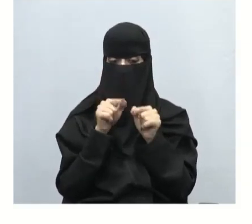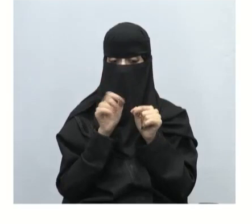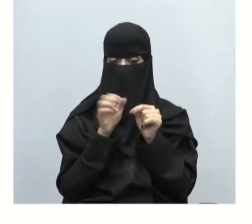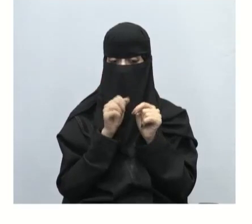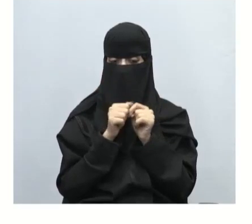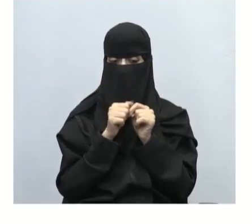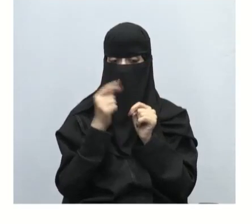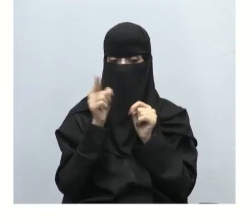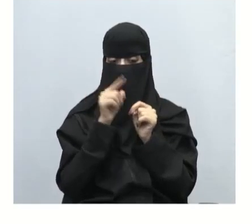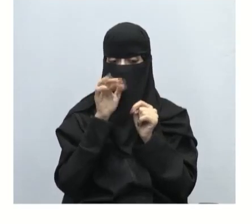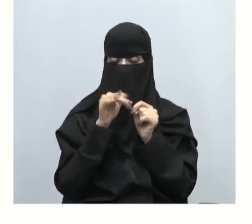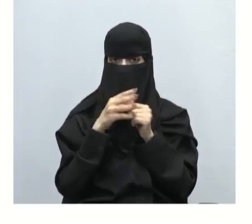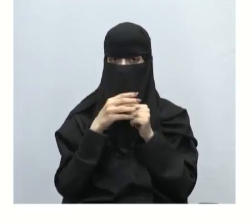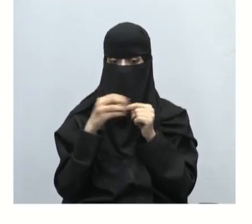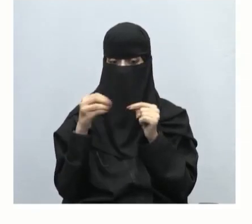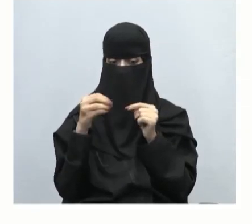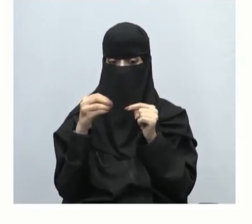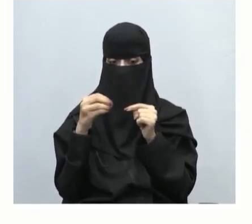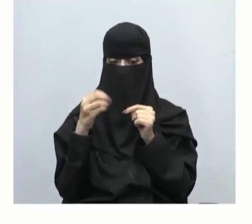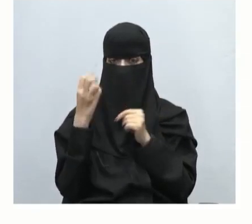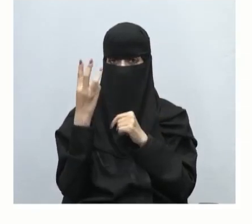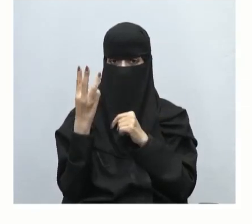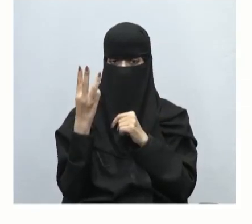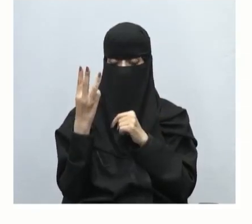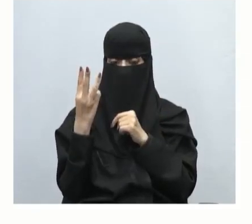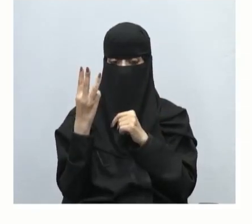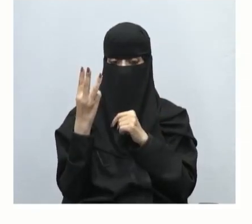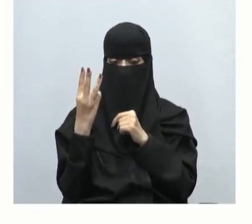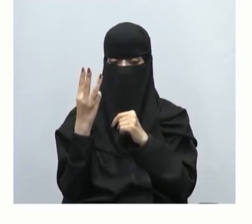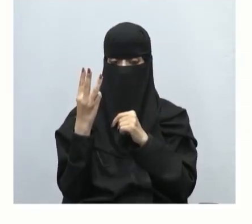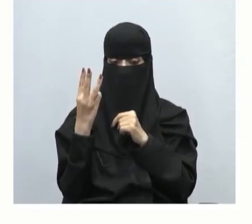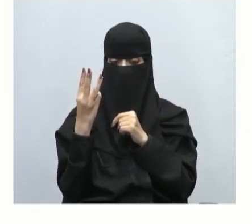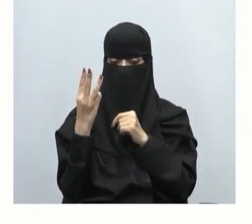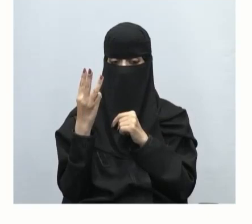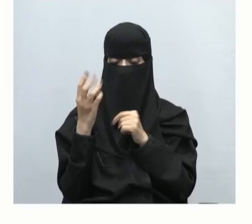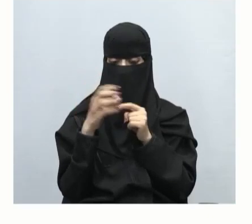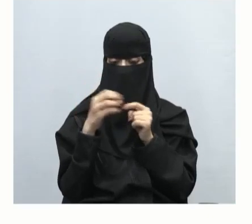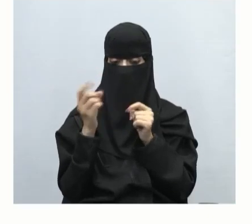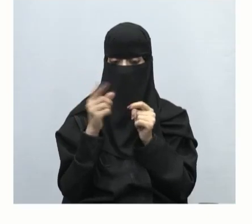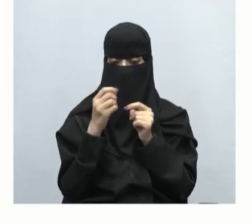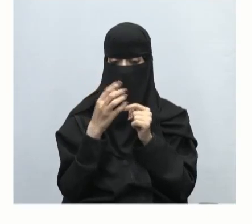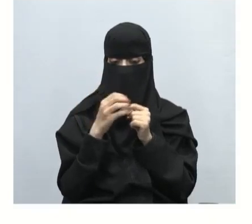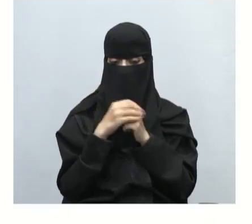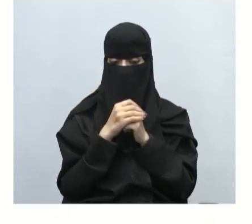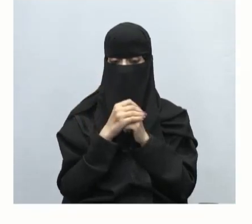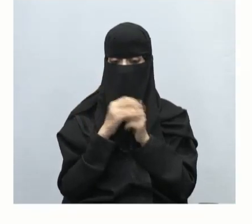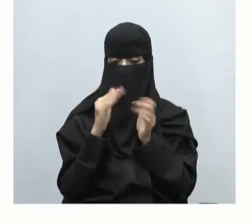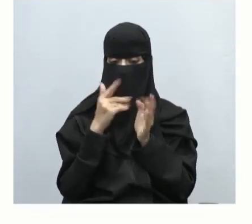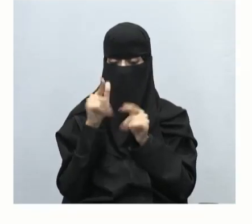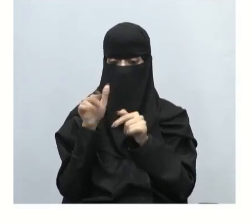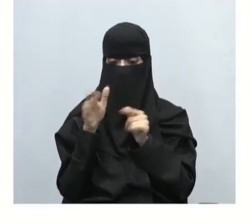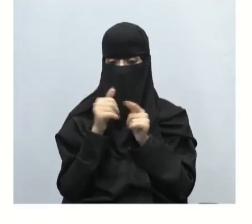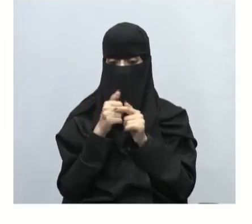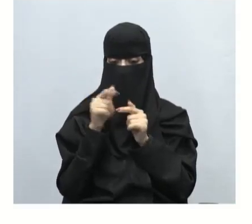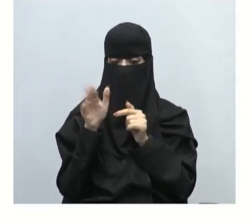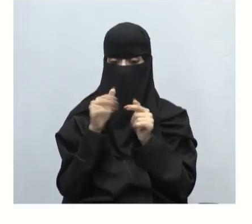لدي هذه النقطه او هذا الراس احداثيه على محور السينات سالب واحد وعلى محور الصادات سالب 3 ايضا